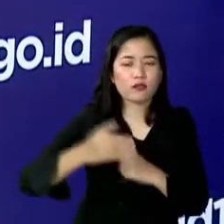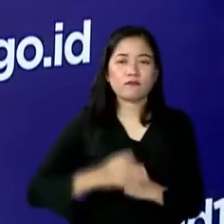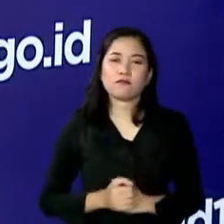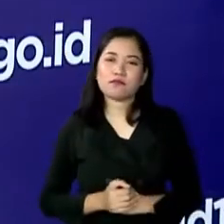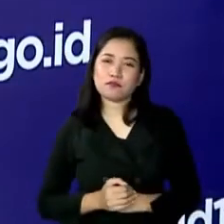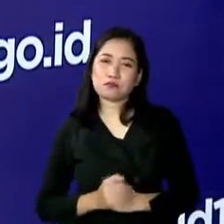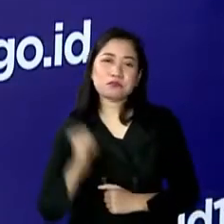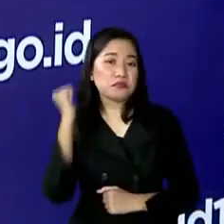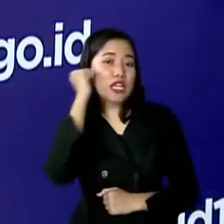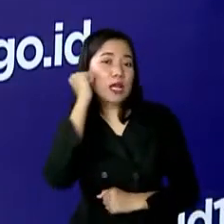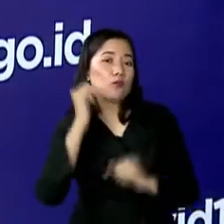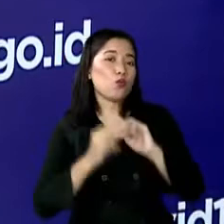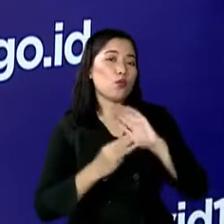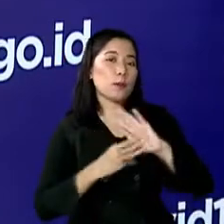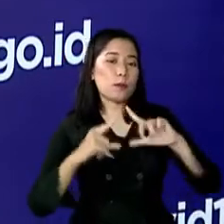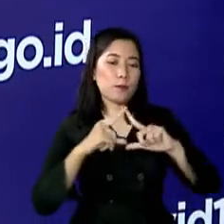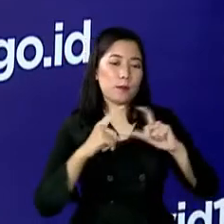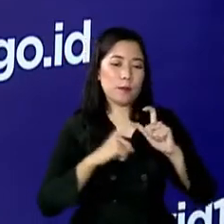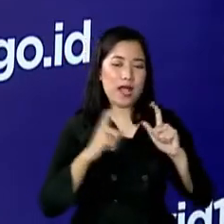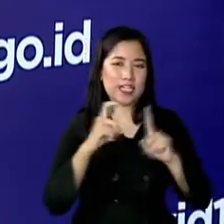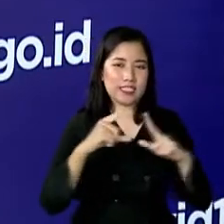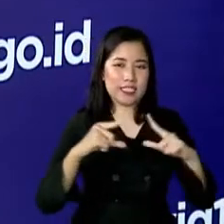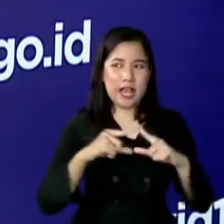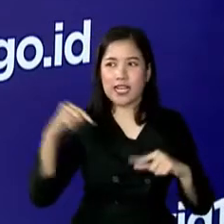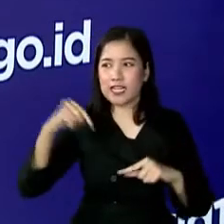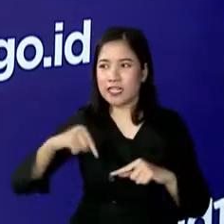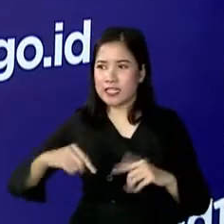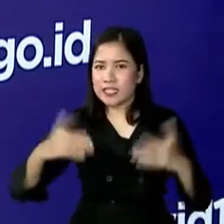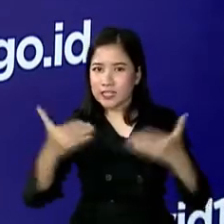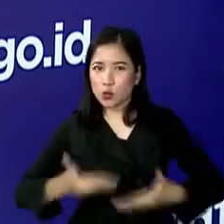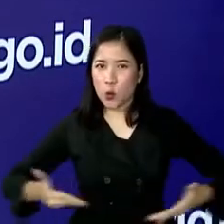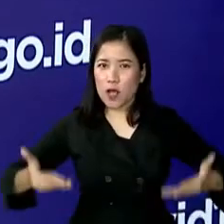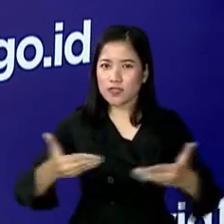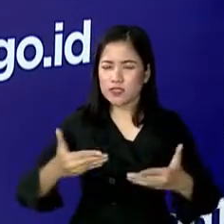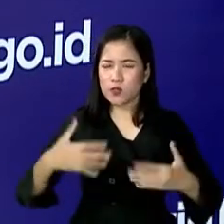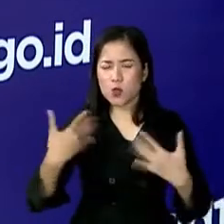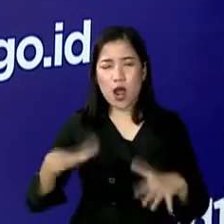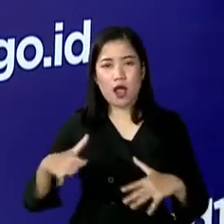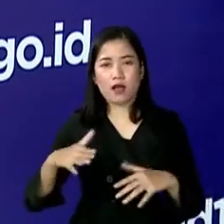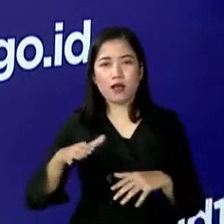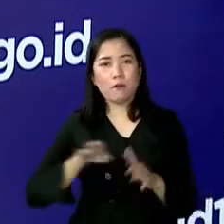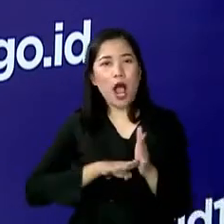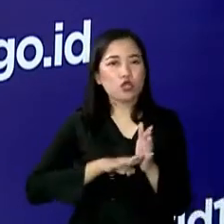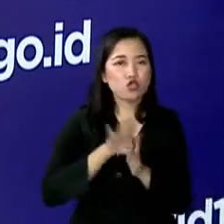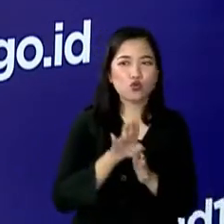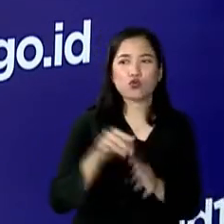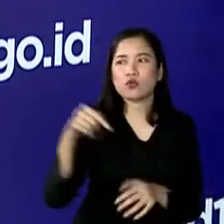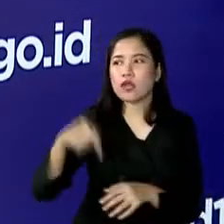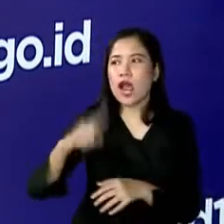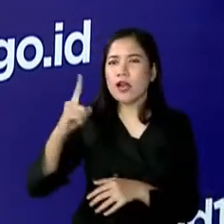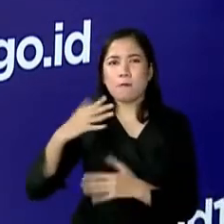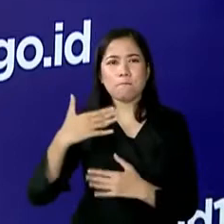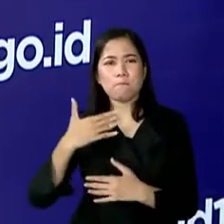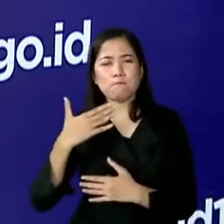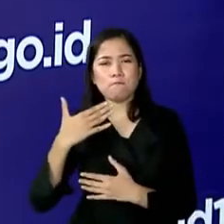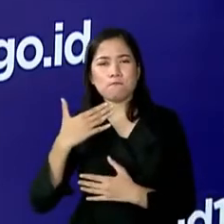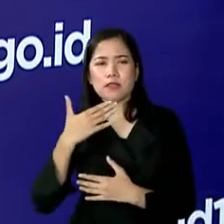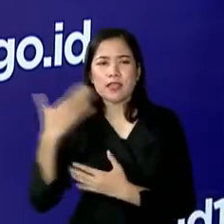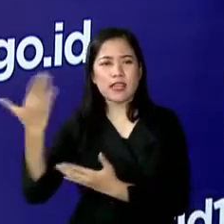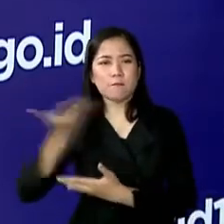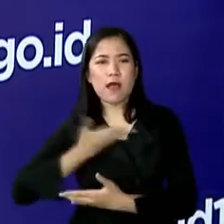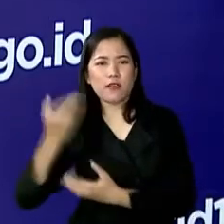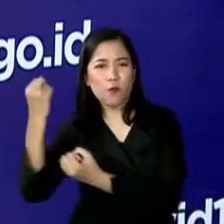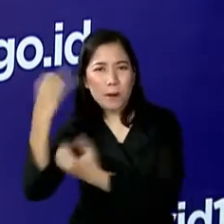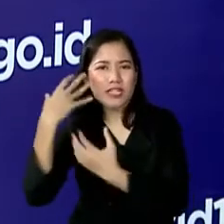era yang serba canggih ini kita tentunya Banten 5 banyak sekali arus informasi Tapi sayangnya informasi itu enggak semuanya